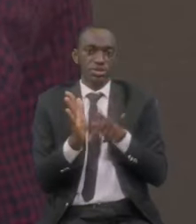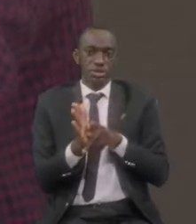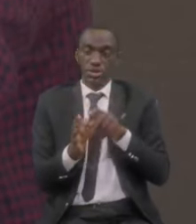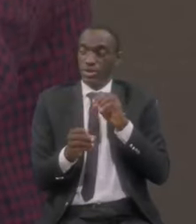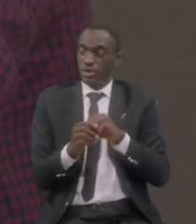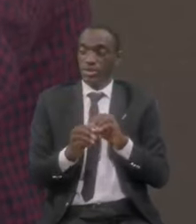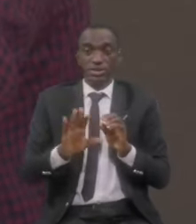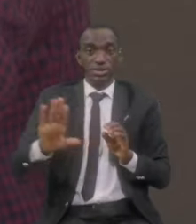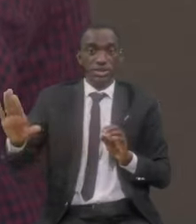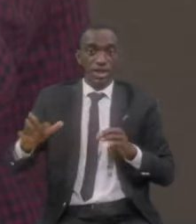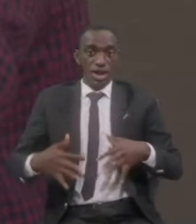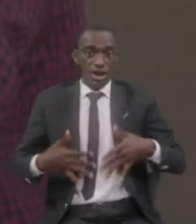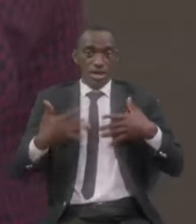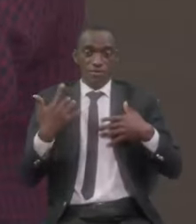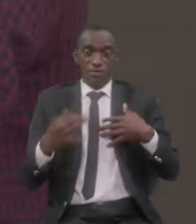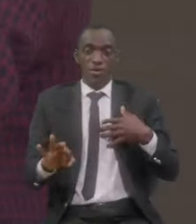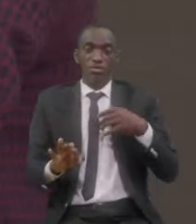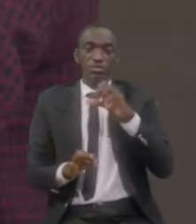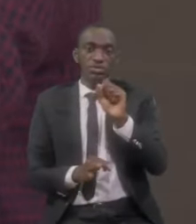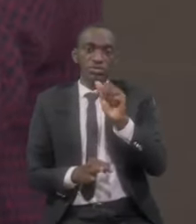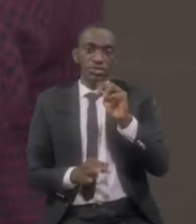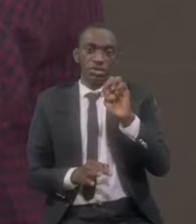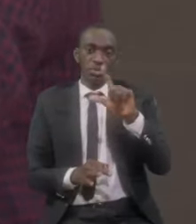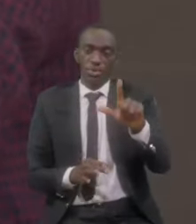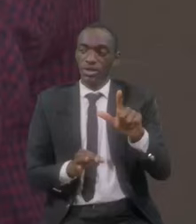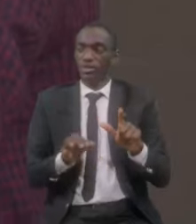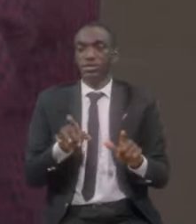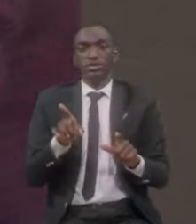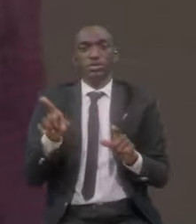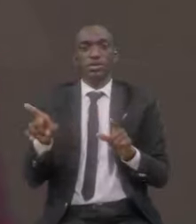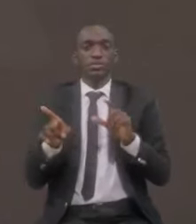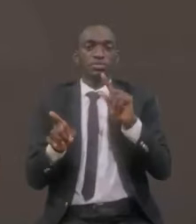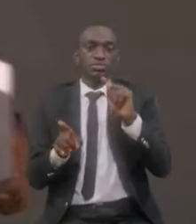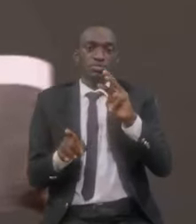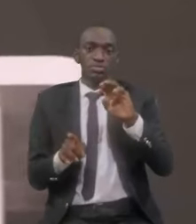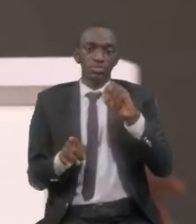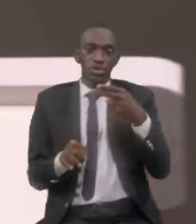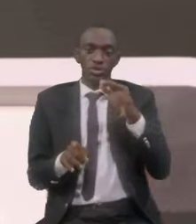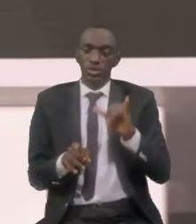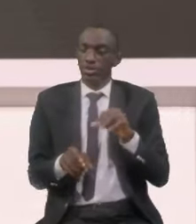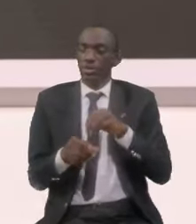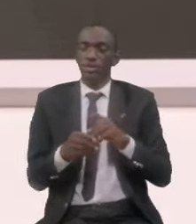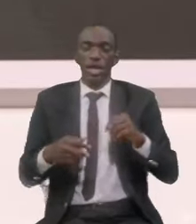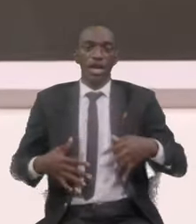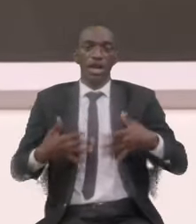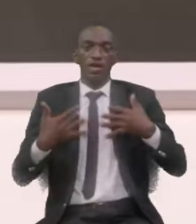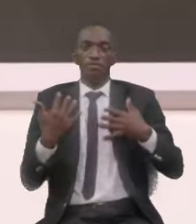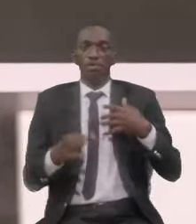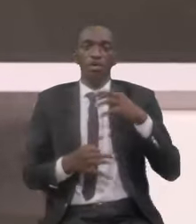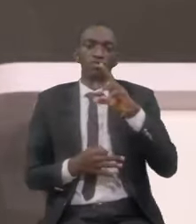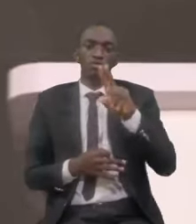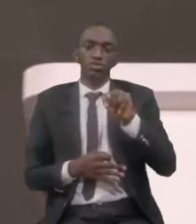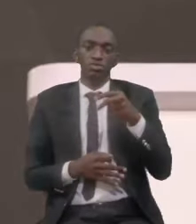Samuel, dans la vie de Timothée, dans la vie d'André, dans la vie de Ruth et de